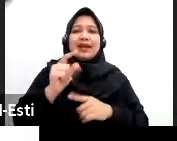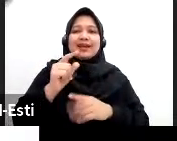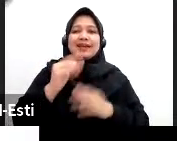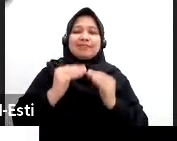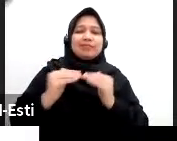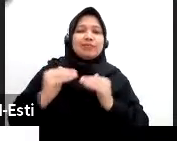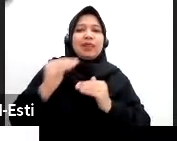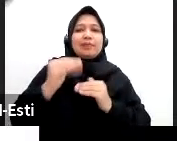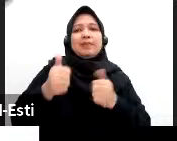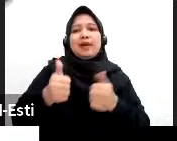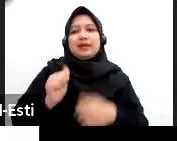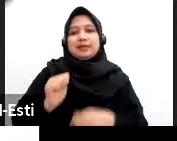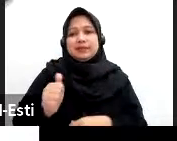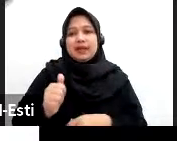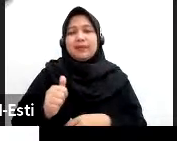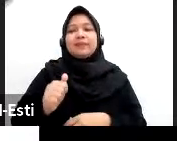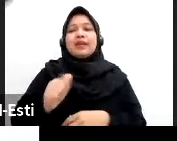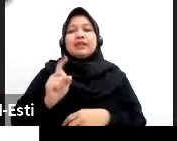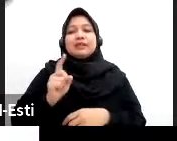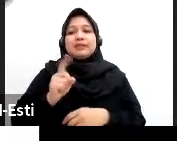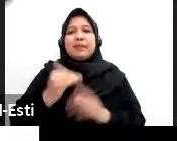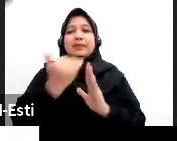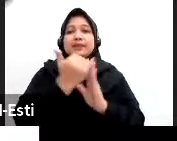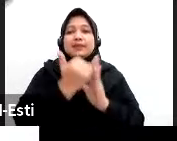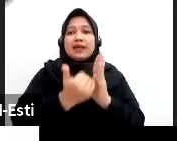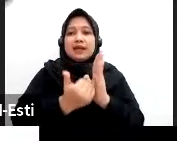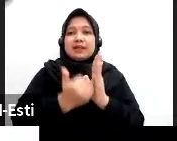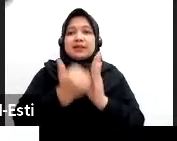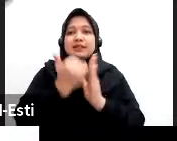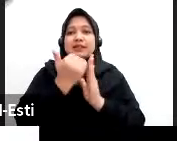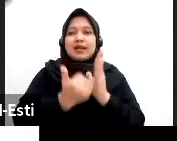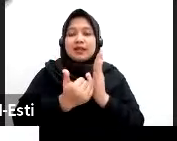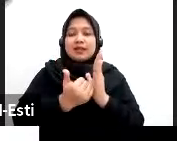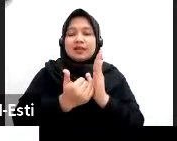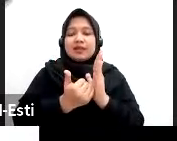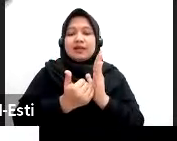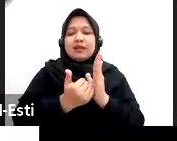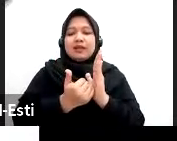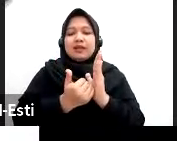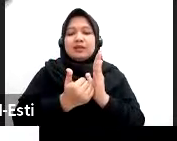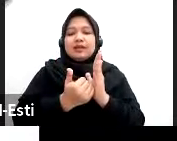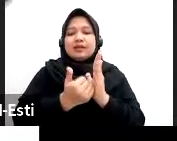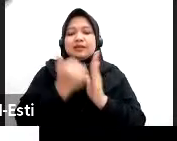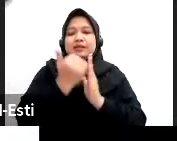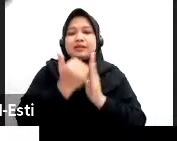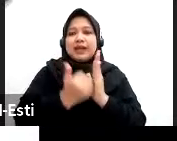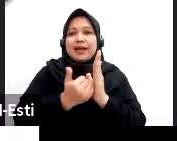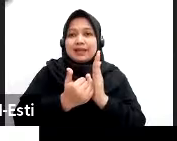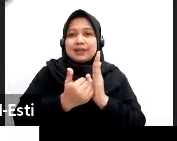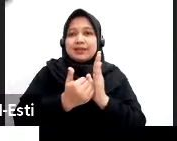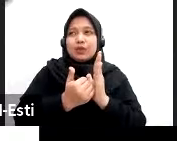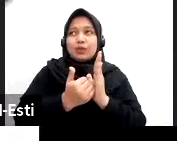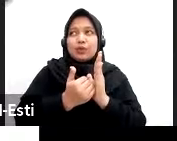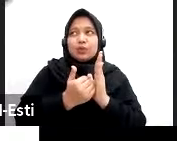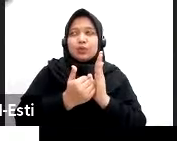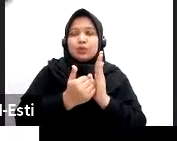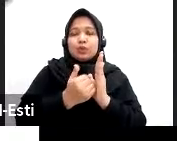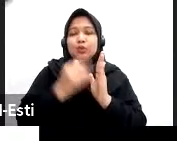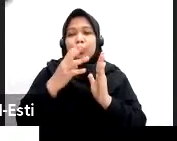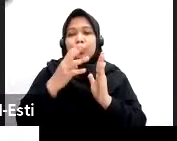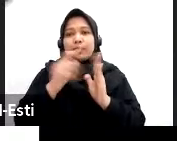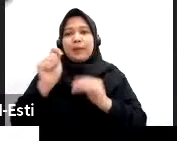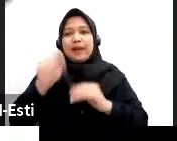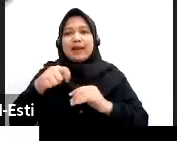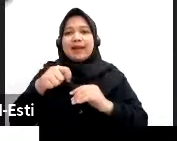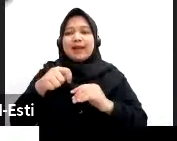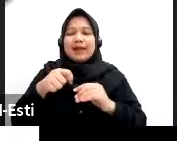kami syarat untuk Hai masyarakat untuk berdirinya suatu apartemennya adopsi suatu mekanisme digital